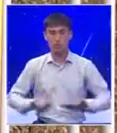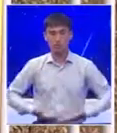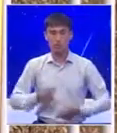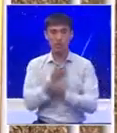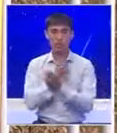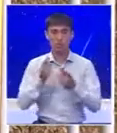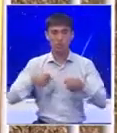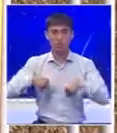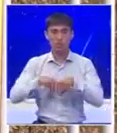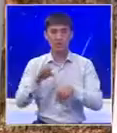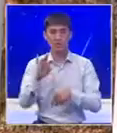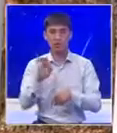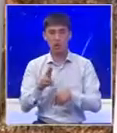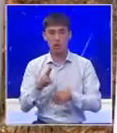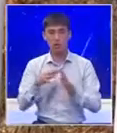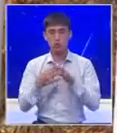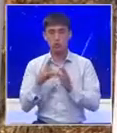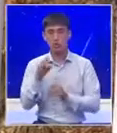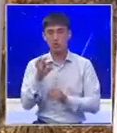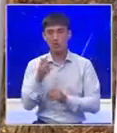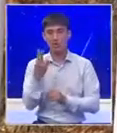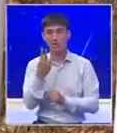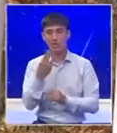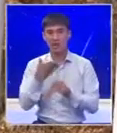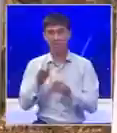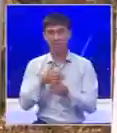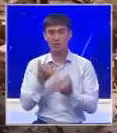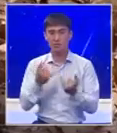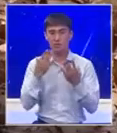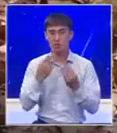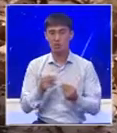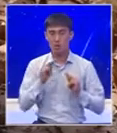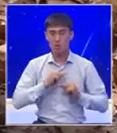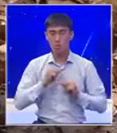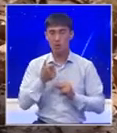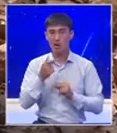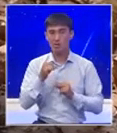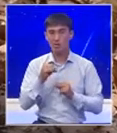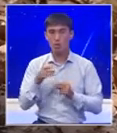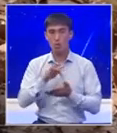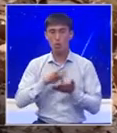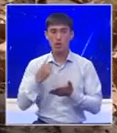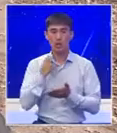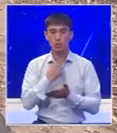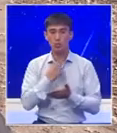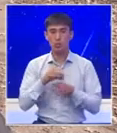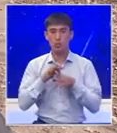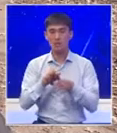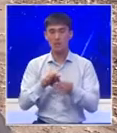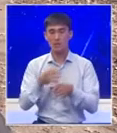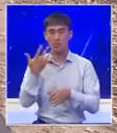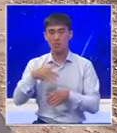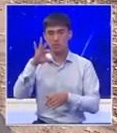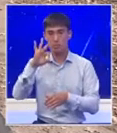сообщества антимаг поселка пригородный и 3 отделения на сегодняшний день работы по газификации города талды-курган проведены на